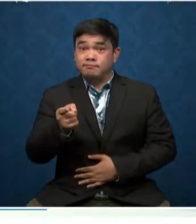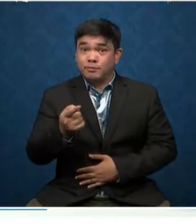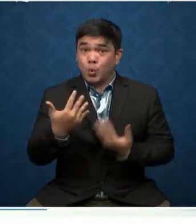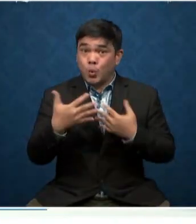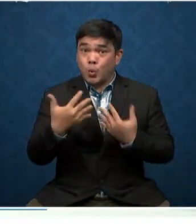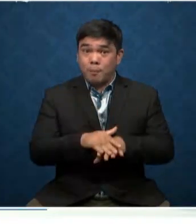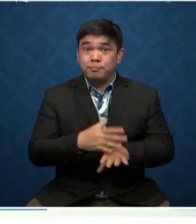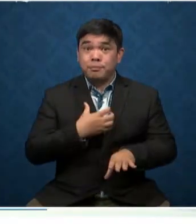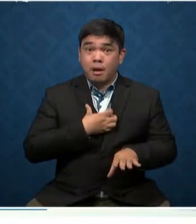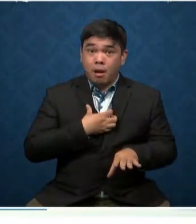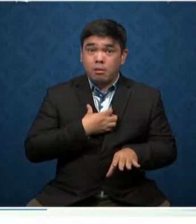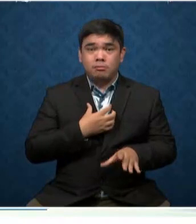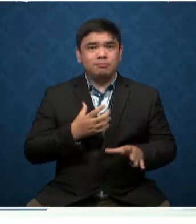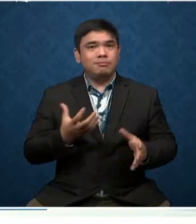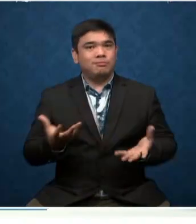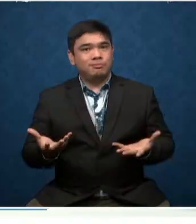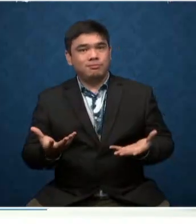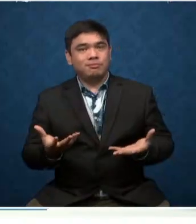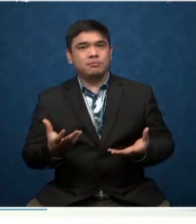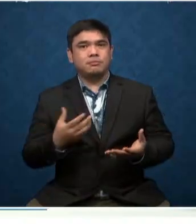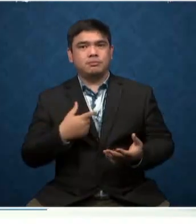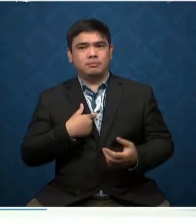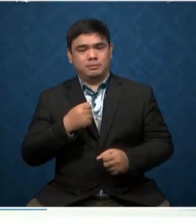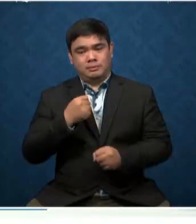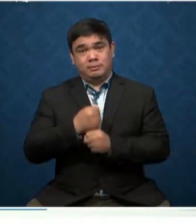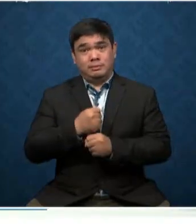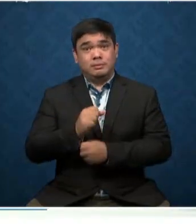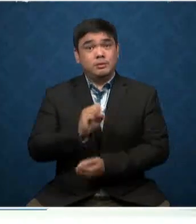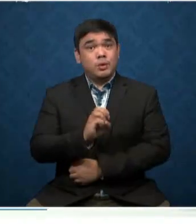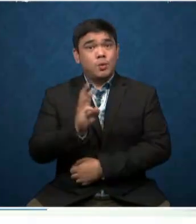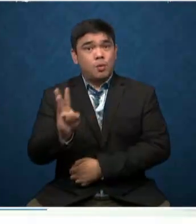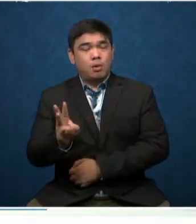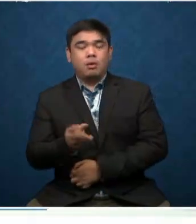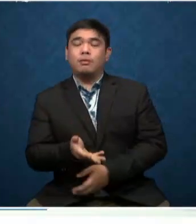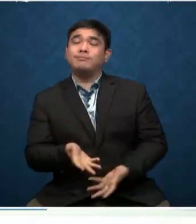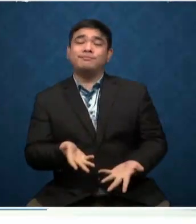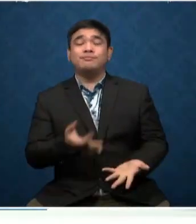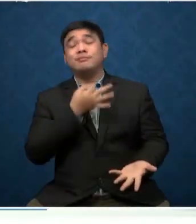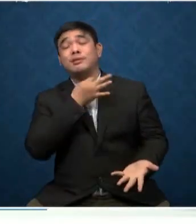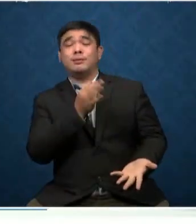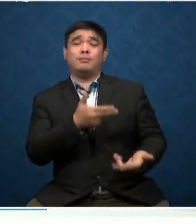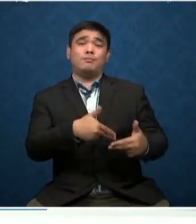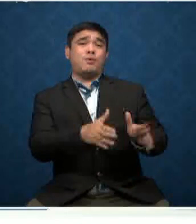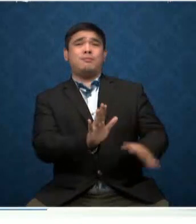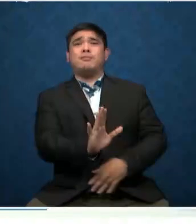นร่วมทางการเมืองให้กับเกิดขึ้นกับสภาผู้แทนราษฎรก็ปล่อยไปผมว่าไม่ใ